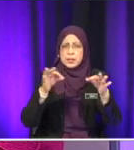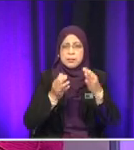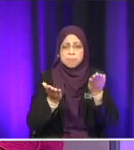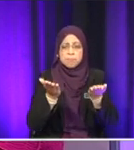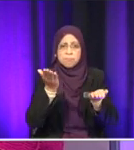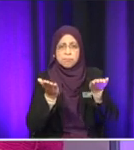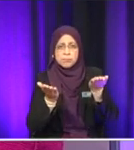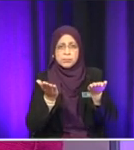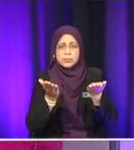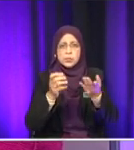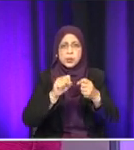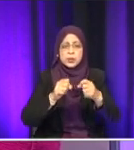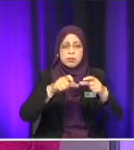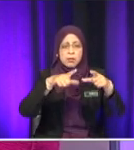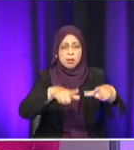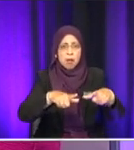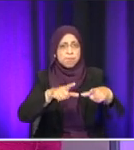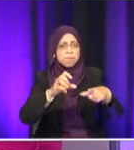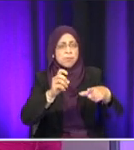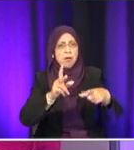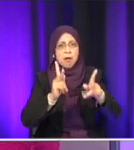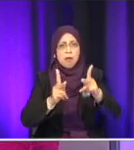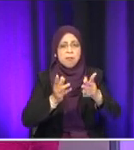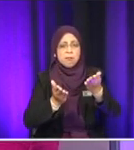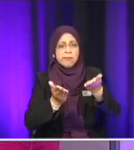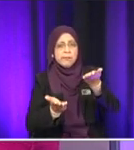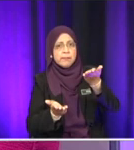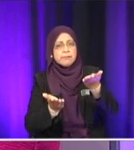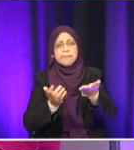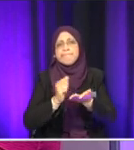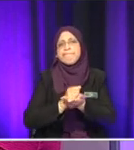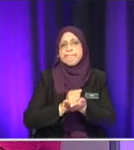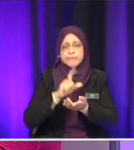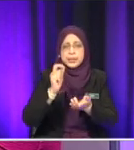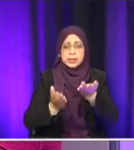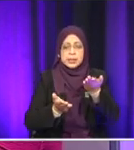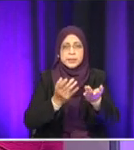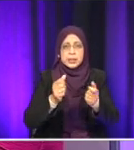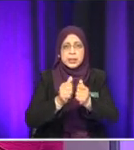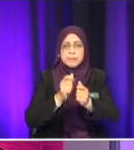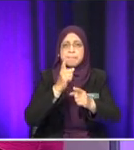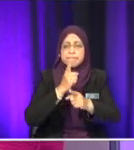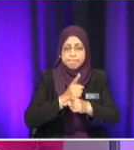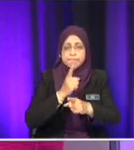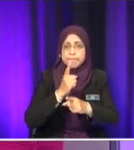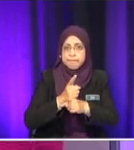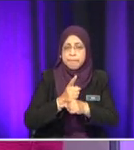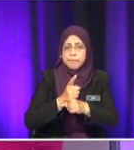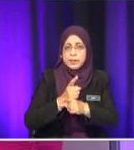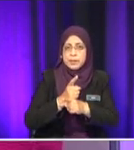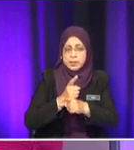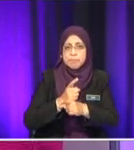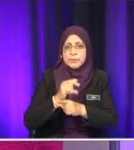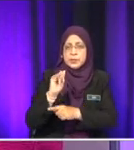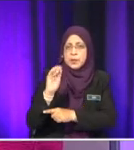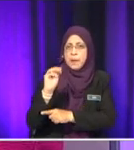untuk kedudukan yang stabil Arca itu sendiri Kita diimbangkan simetri dia juga imbangan